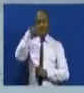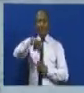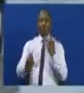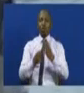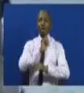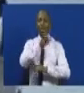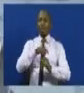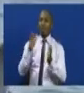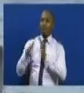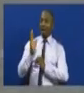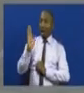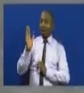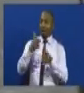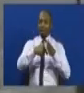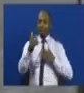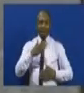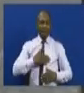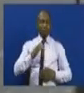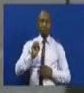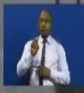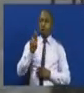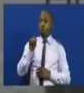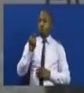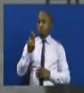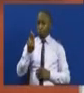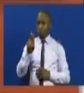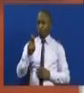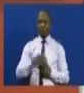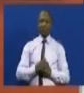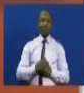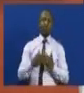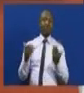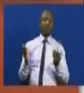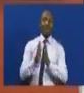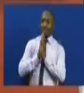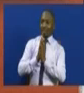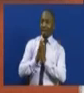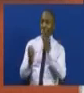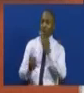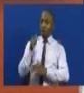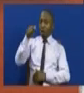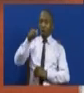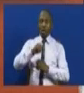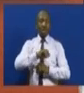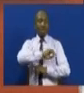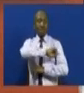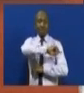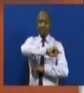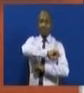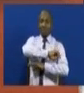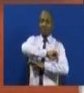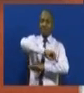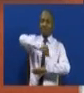visiwani Zanzibar. Jina langu ni Saumu Mavura. Asante Saumu Mavura kutoka huko kwenye visio vya marashi ya